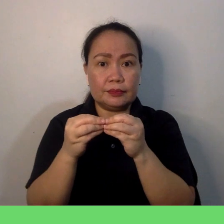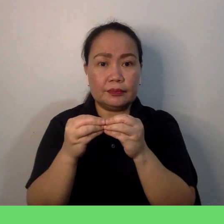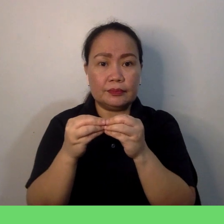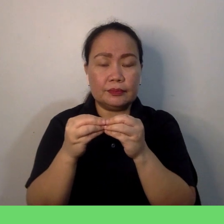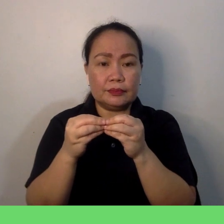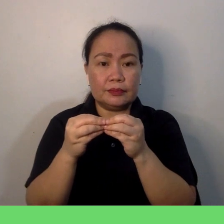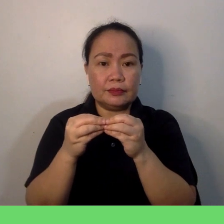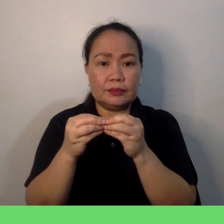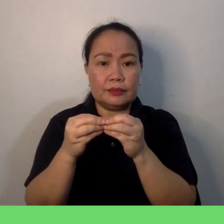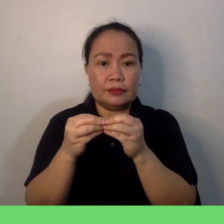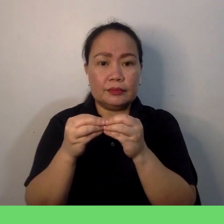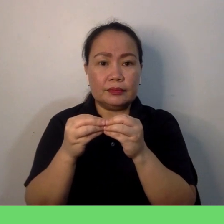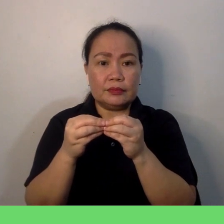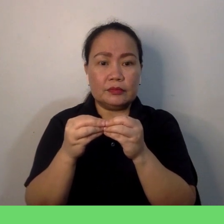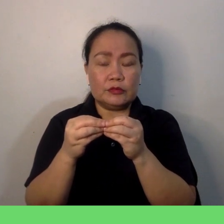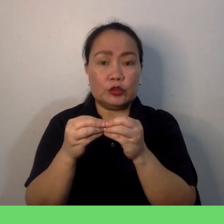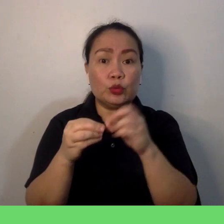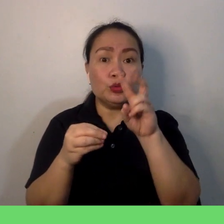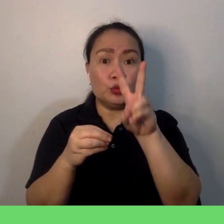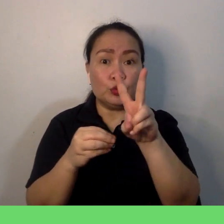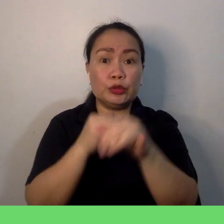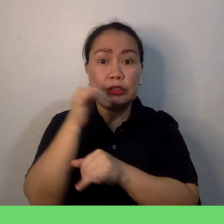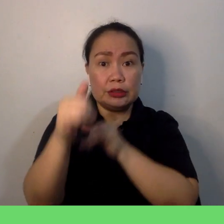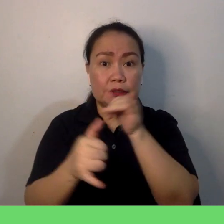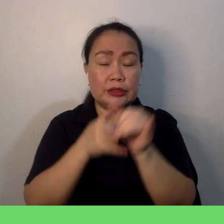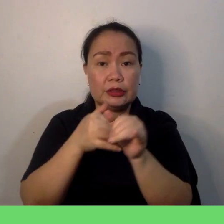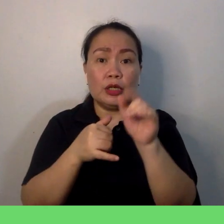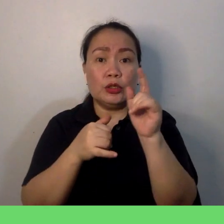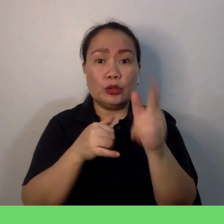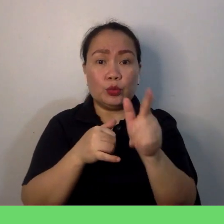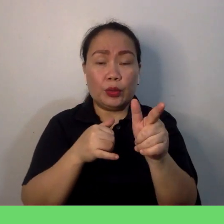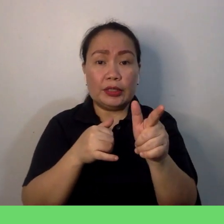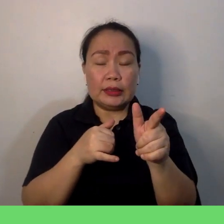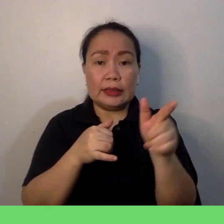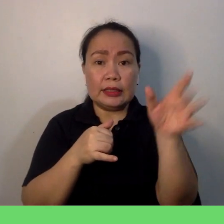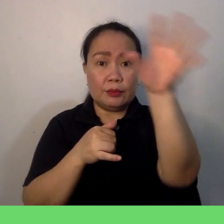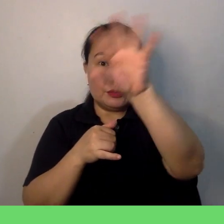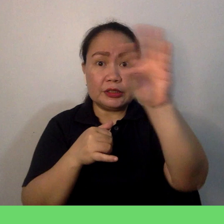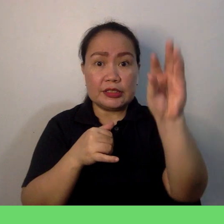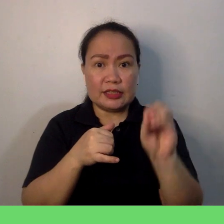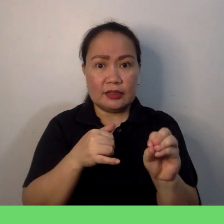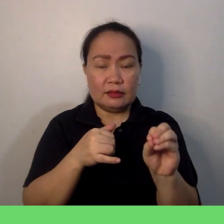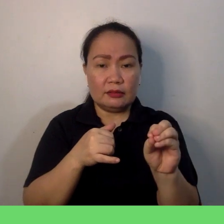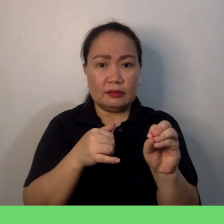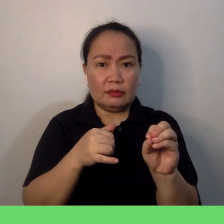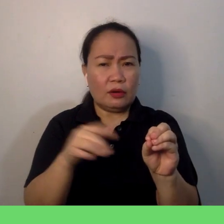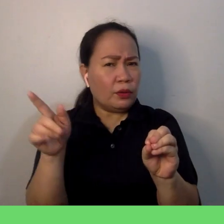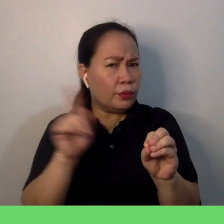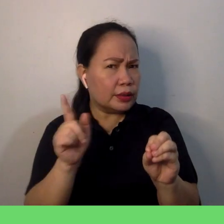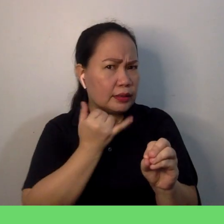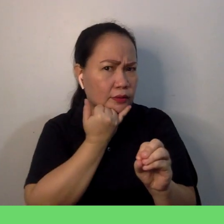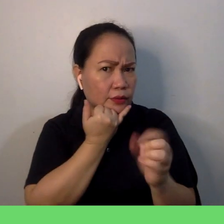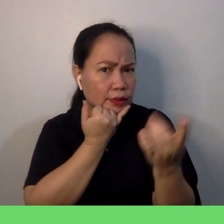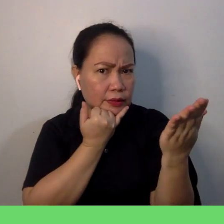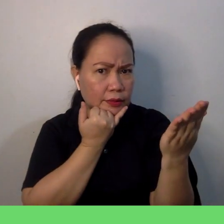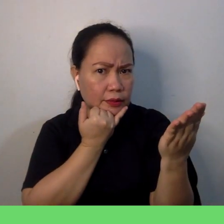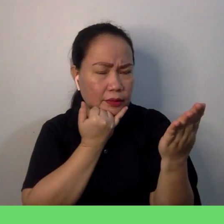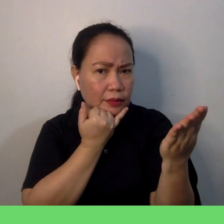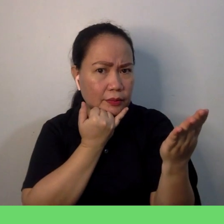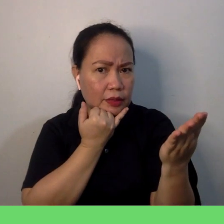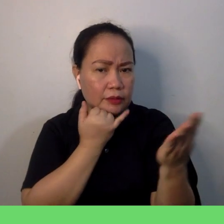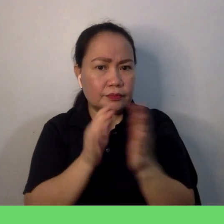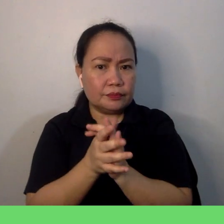sabi niya, over 2 years, 20% ang itinaas. So, what is wrong with this? Ano ang misuse ng paggamit ng statistics